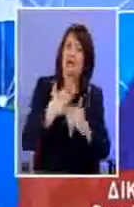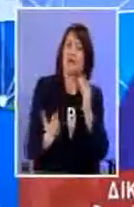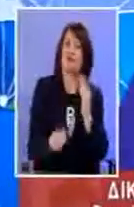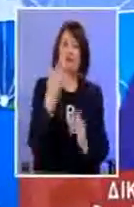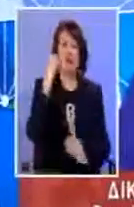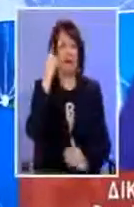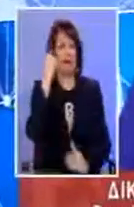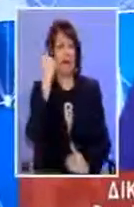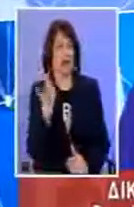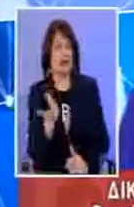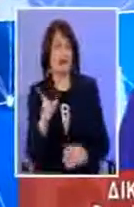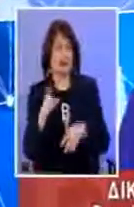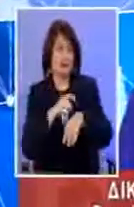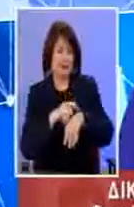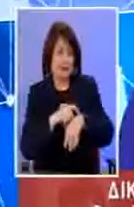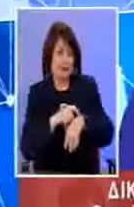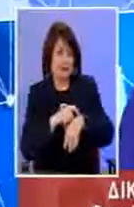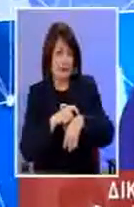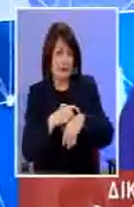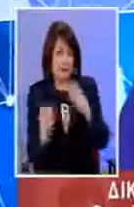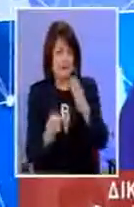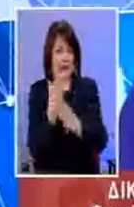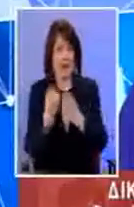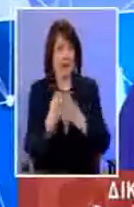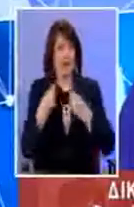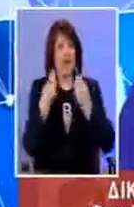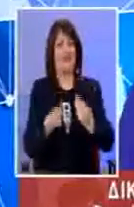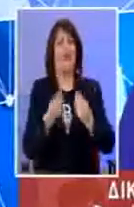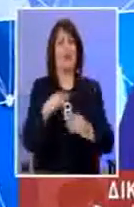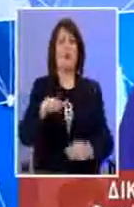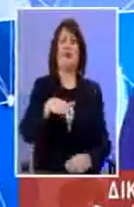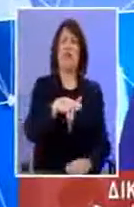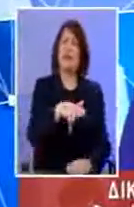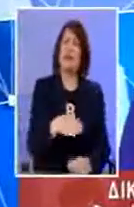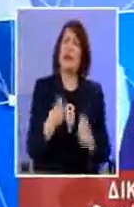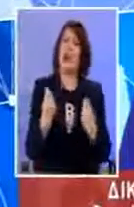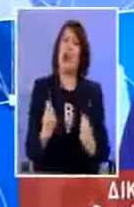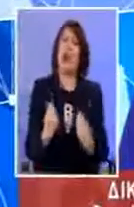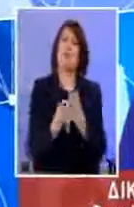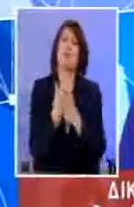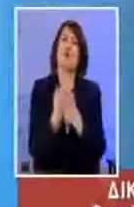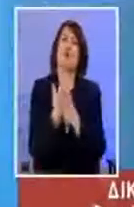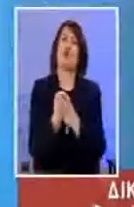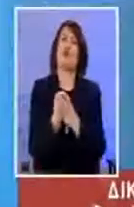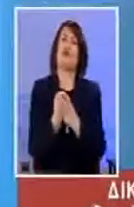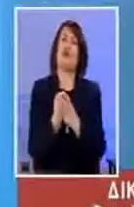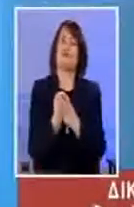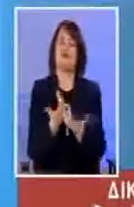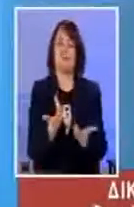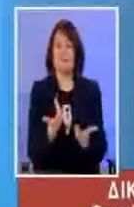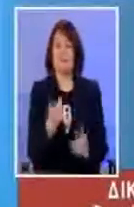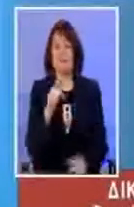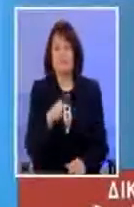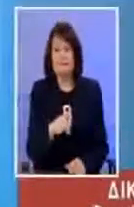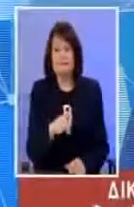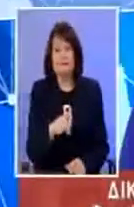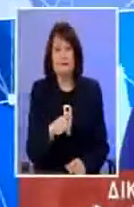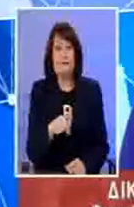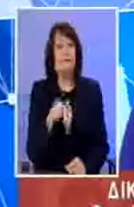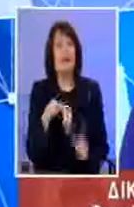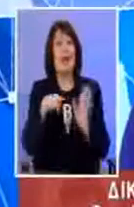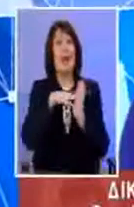καινοτομίας. Αυτή τη στιγμή παράγουν κι άλλοι. Και παράγουν φτηνότερα και εξίσου καλά προϊόντα. Αυτό λοιπόν έχει